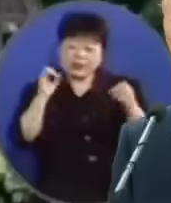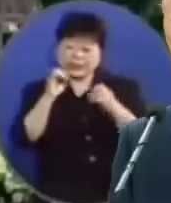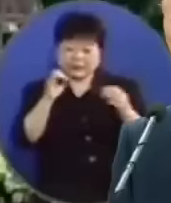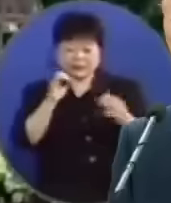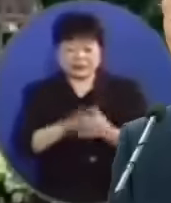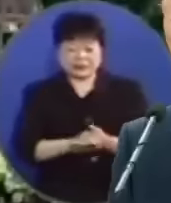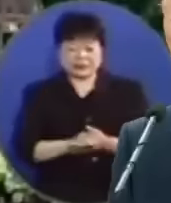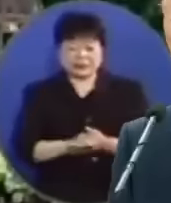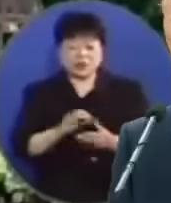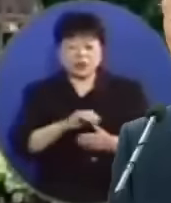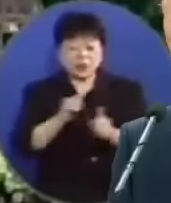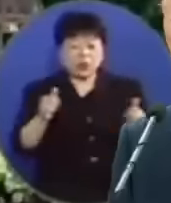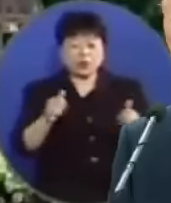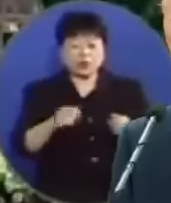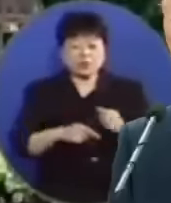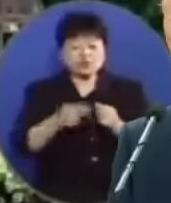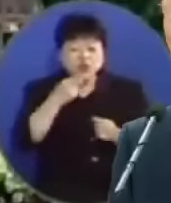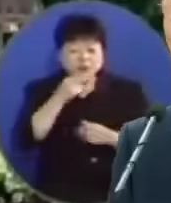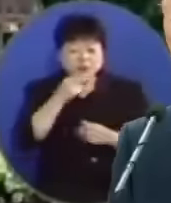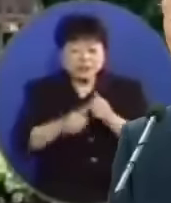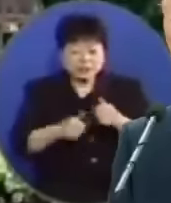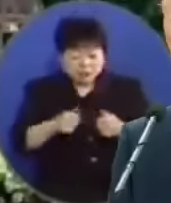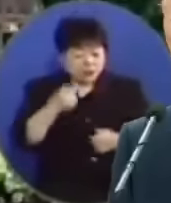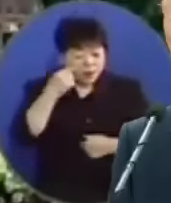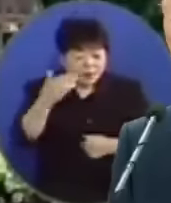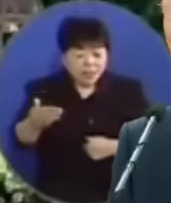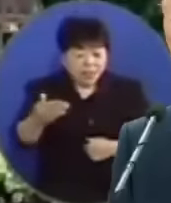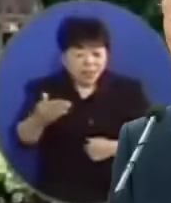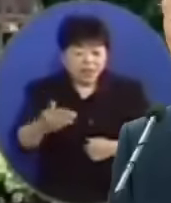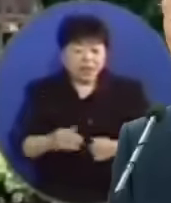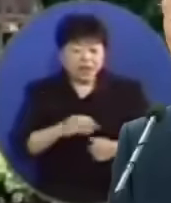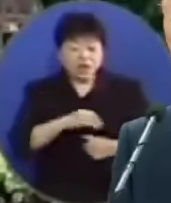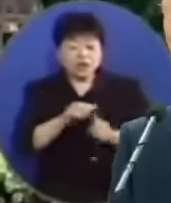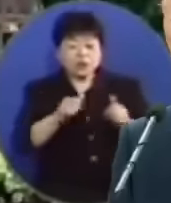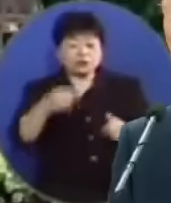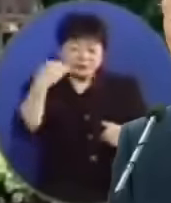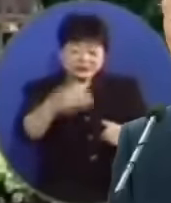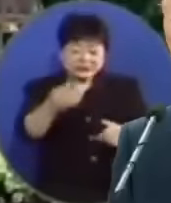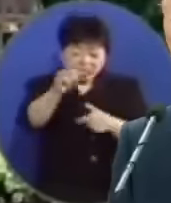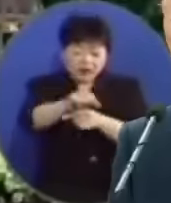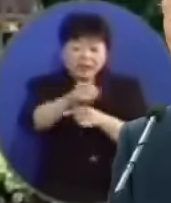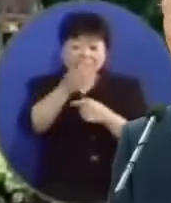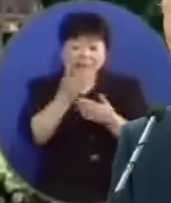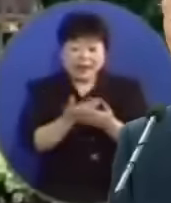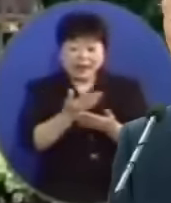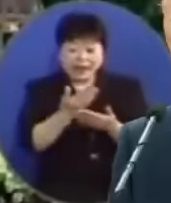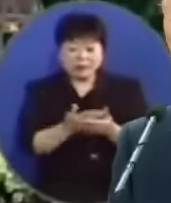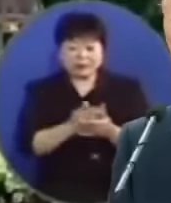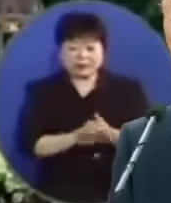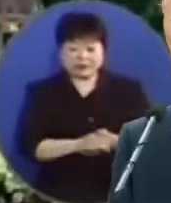이르되 욥이 어찌 까닭없이 하나님을 경외하리까 욥을 치게 허락해 주십시오.